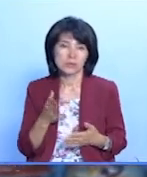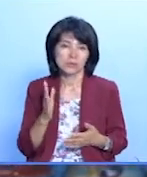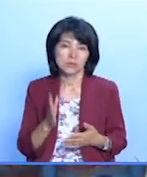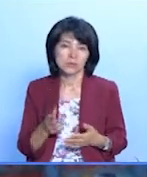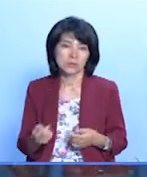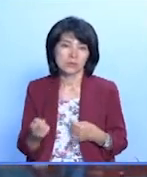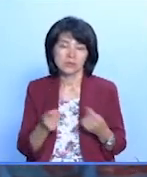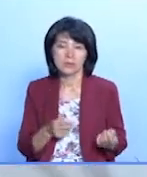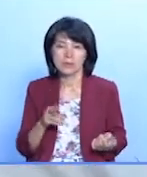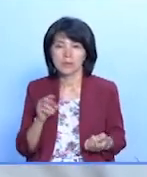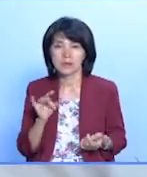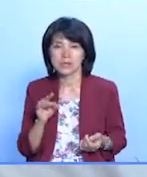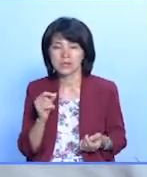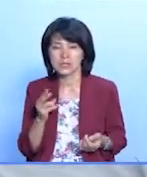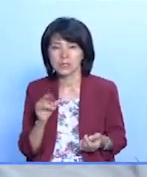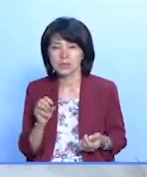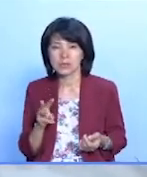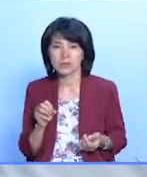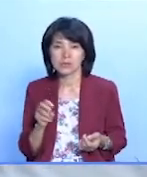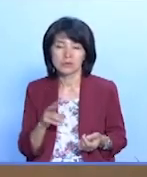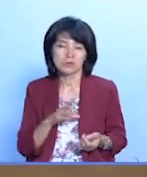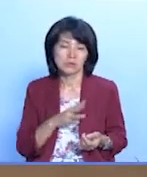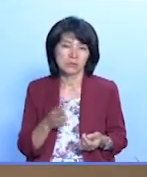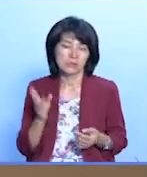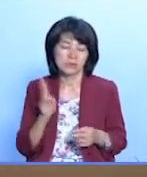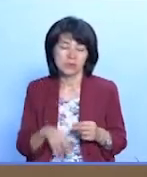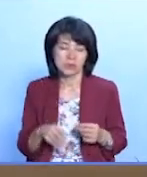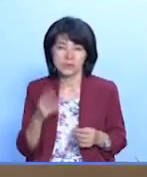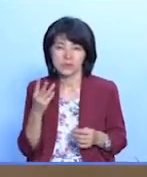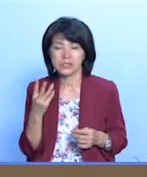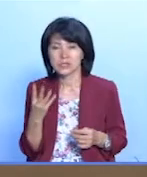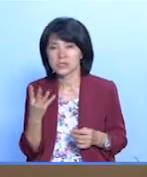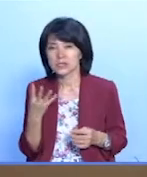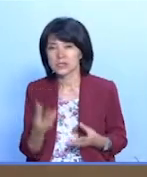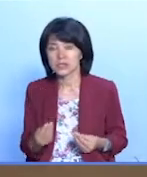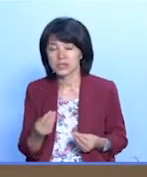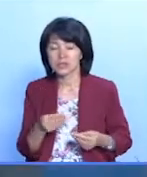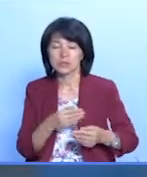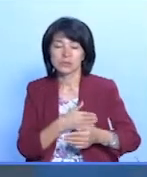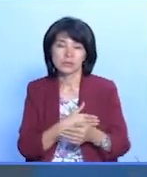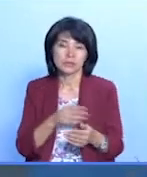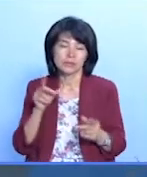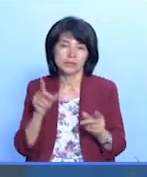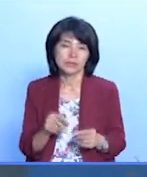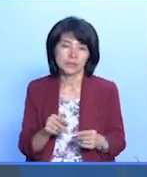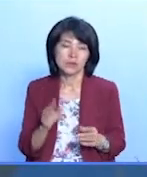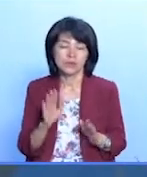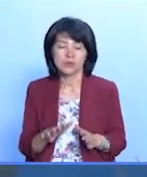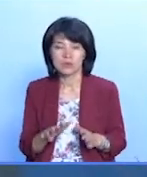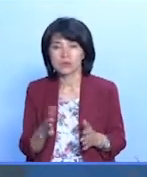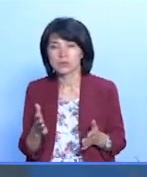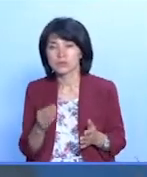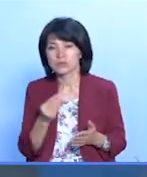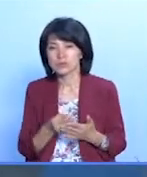сатамыз. Парацетамол да көп көлемде болған. Бірақ 3-4 күн болды, бітіп қалды. Оған ұқсас қызу түсіретін препараттар бар. Бірақ оның бағасы